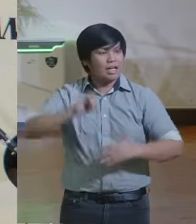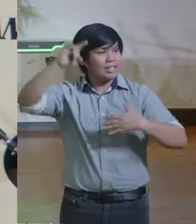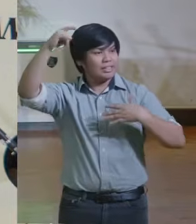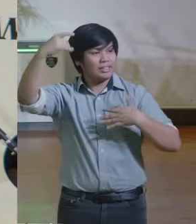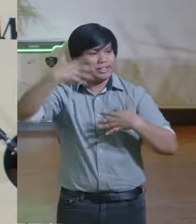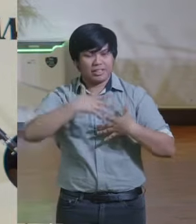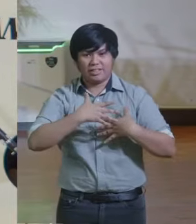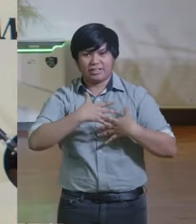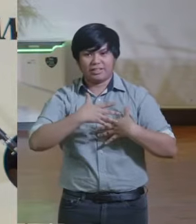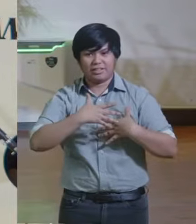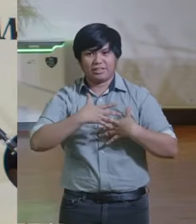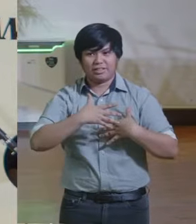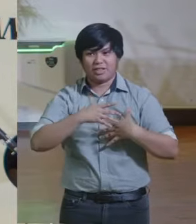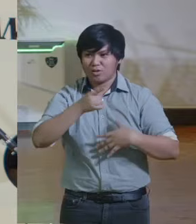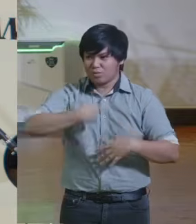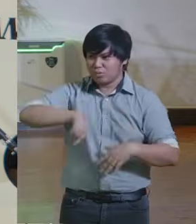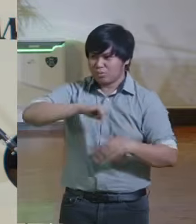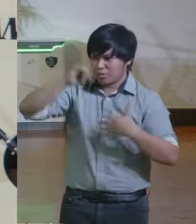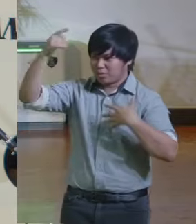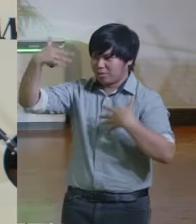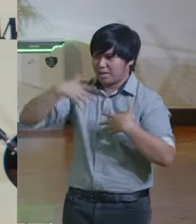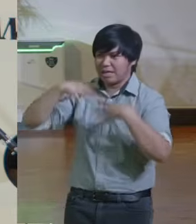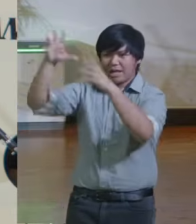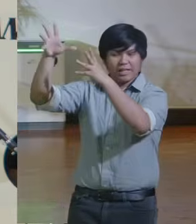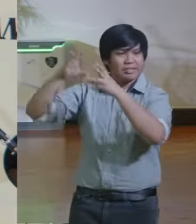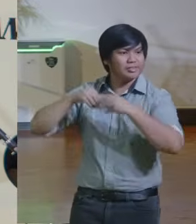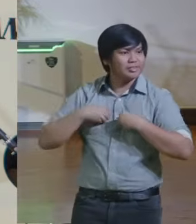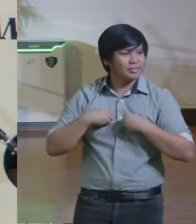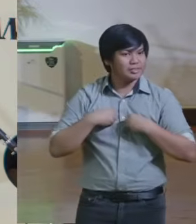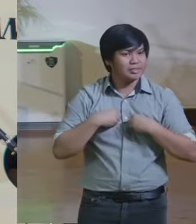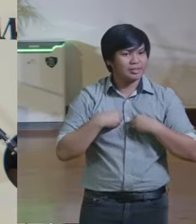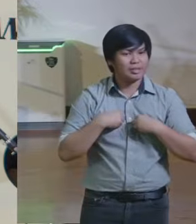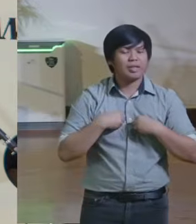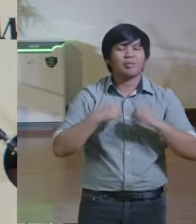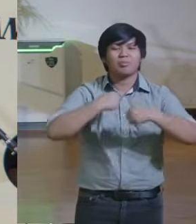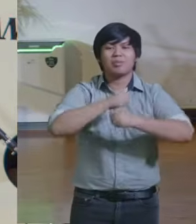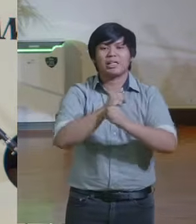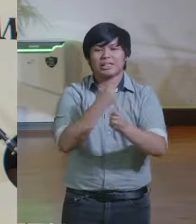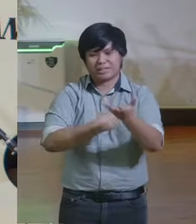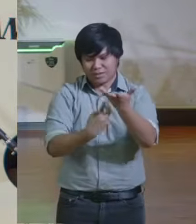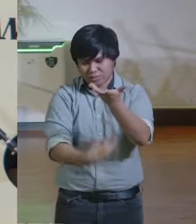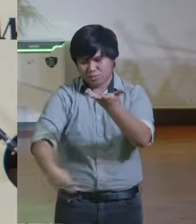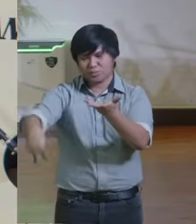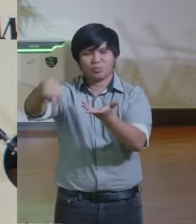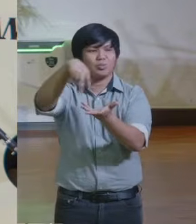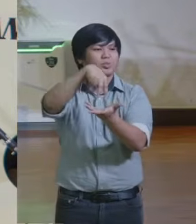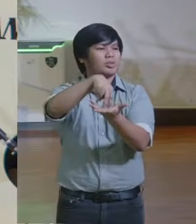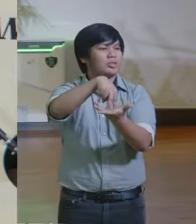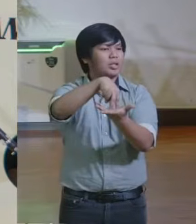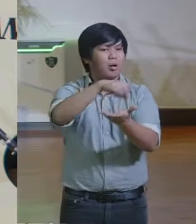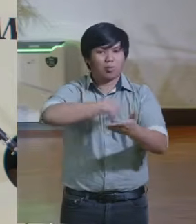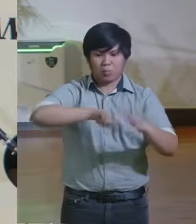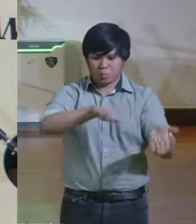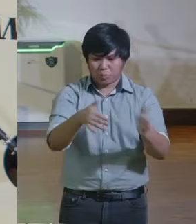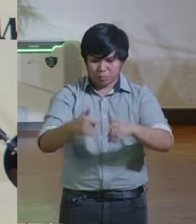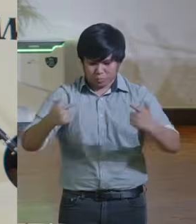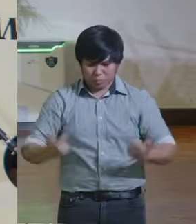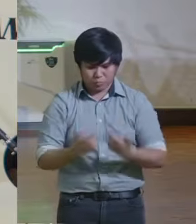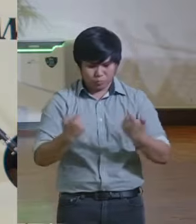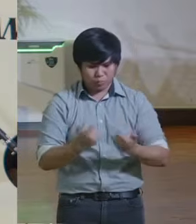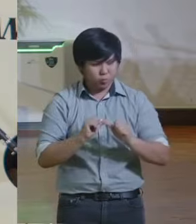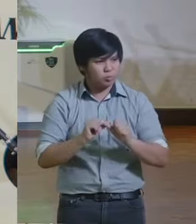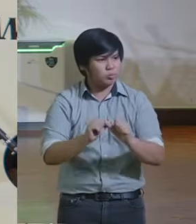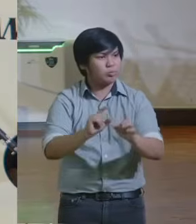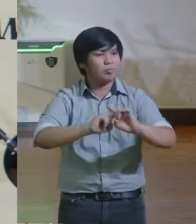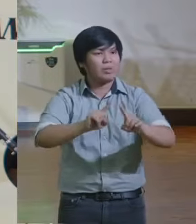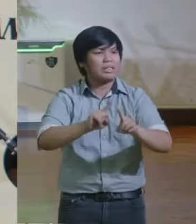yon, no? Yung pong grace na yon ang nagbuhay sa atin mula sa pagiging patay sa ating mga